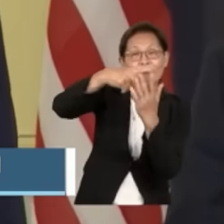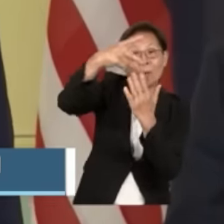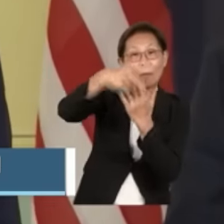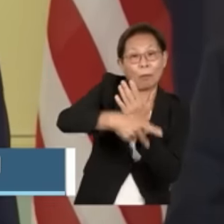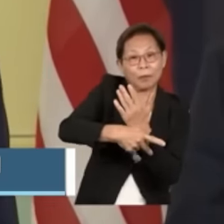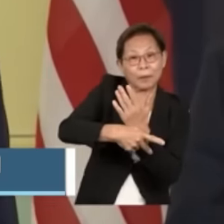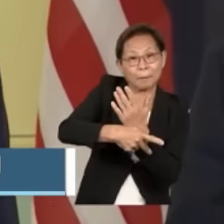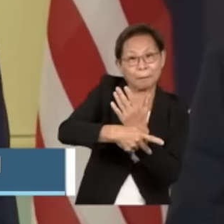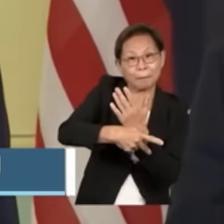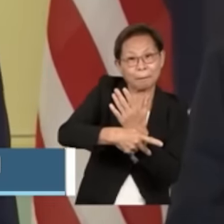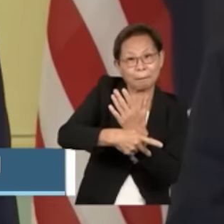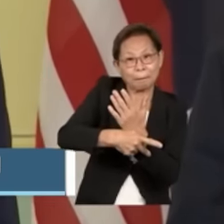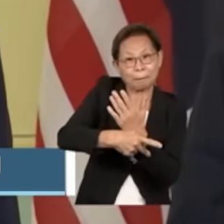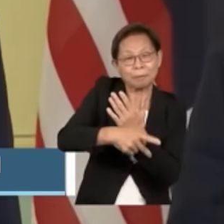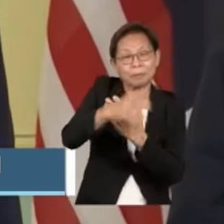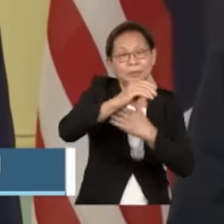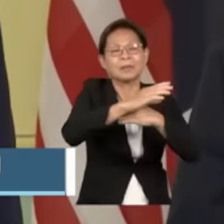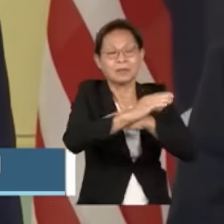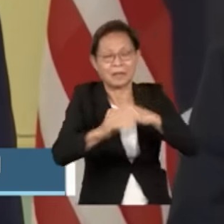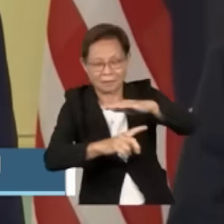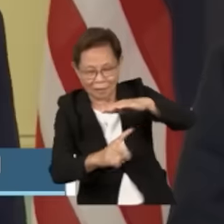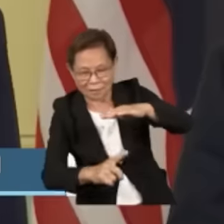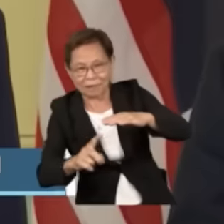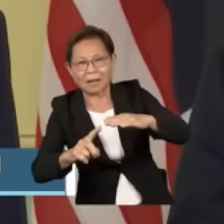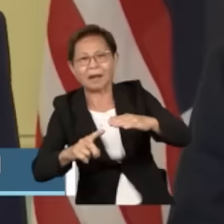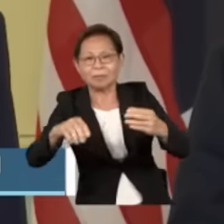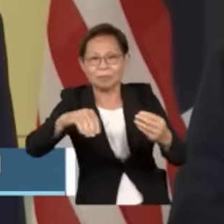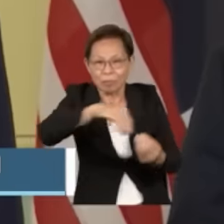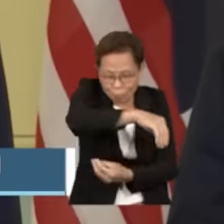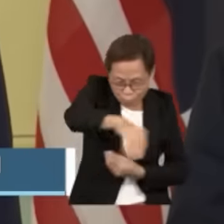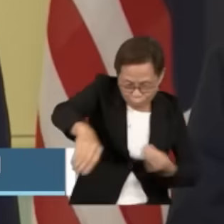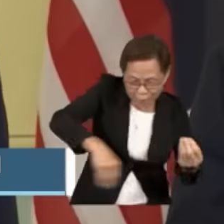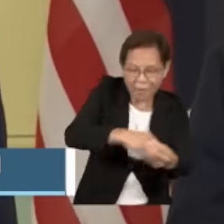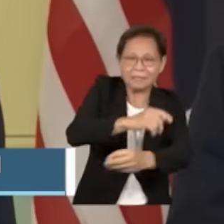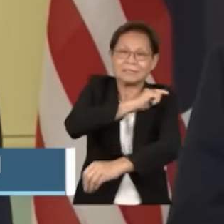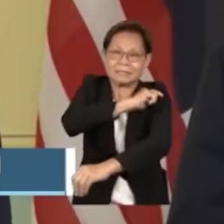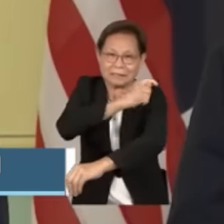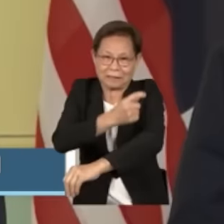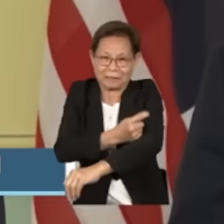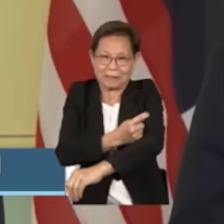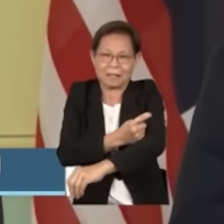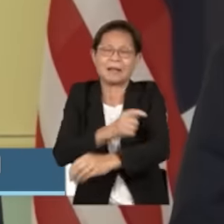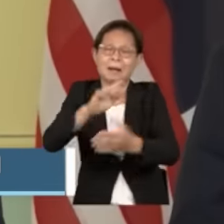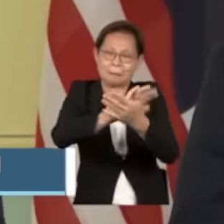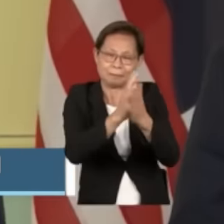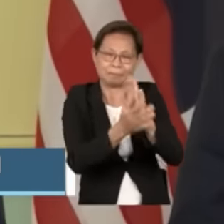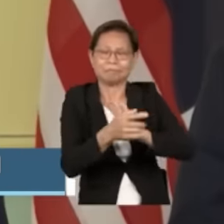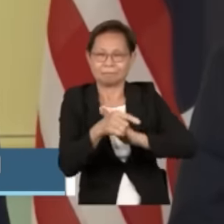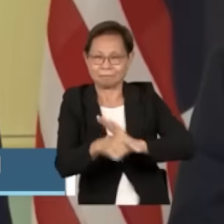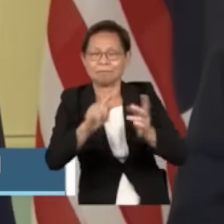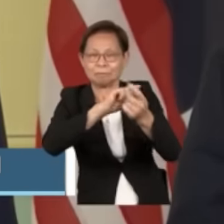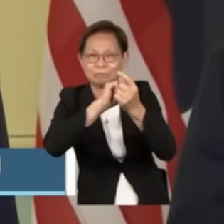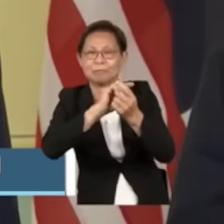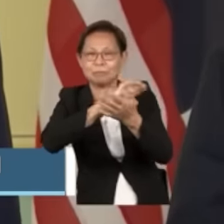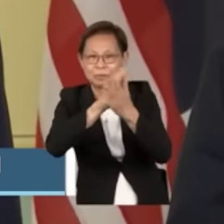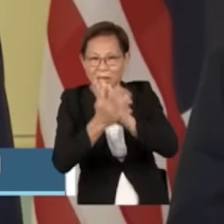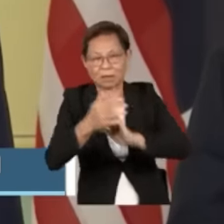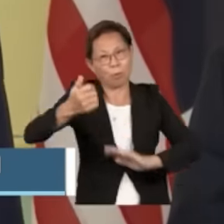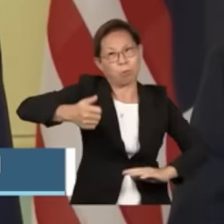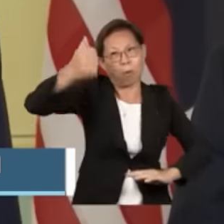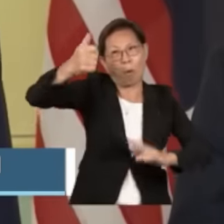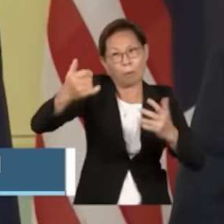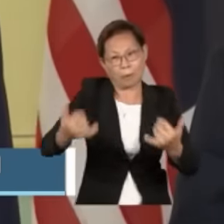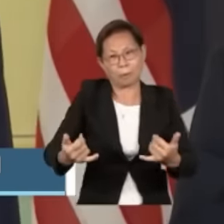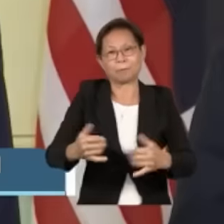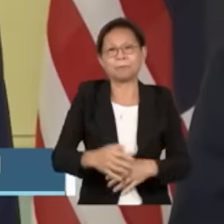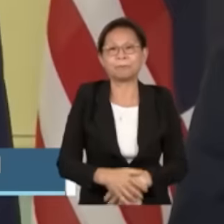program dan dasar peralihan tenaga yang juga menjadi suatu keutamaan sekarang,